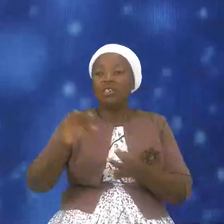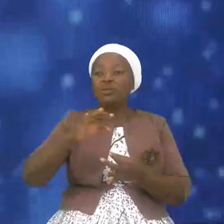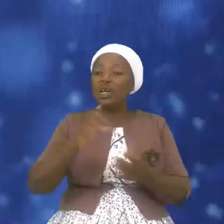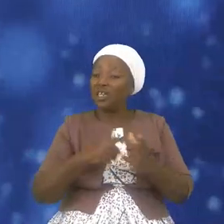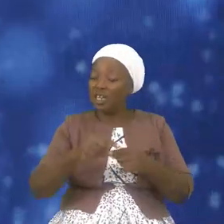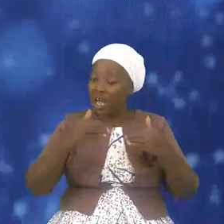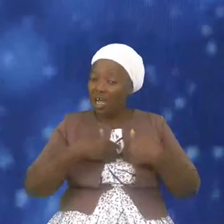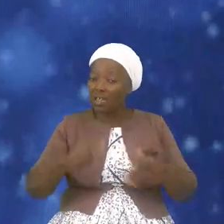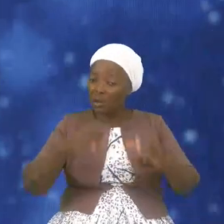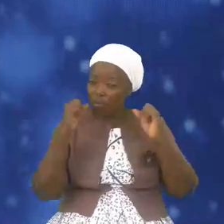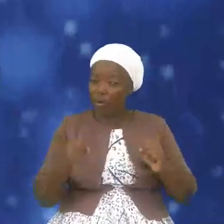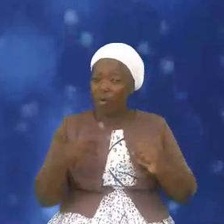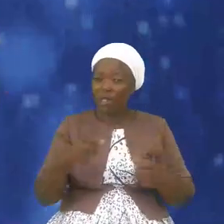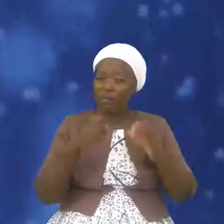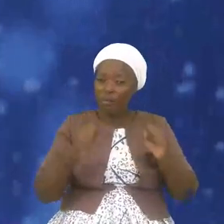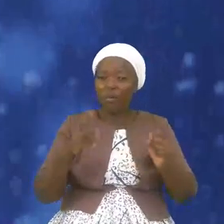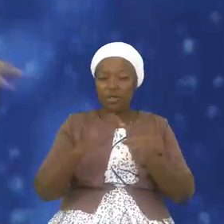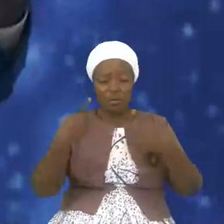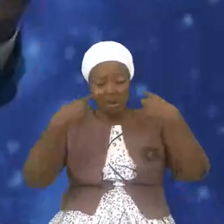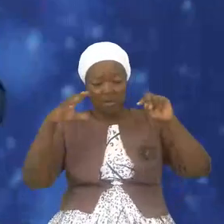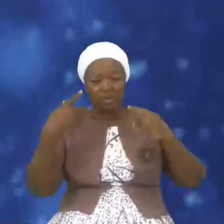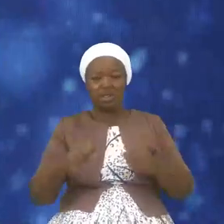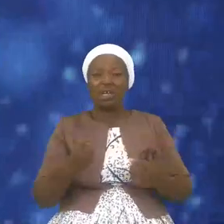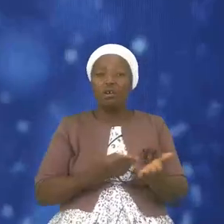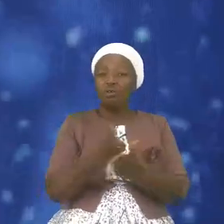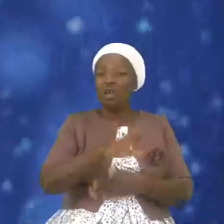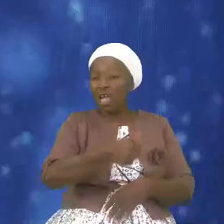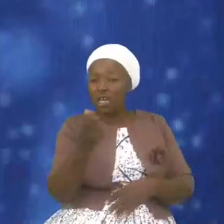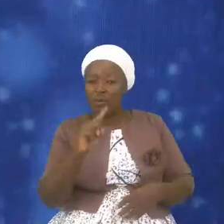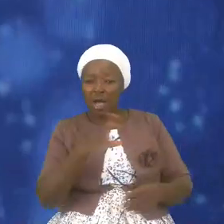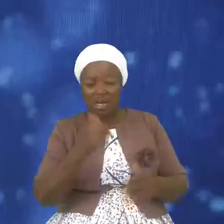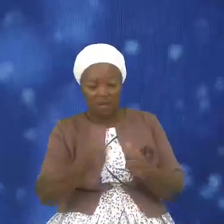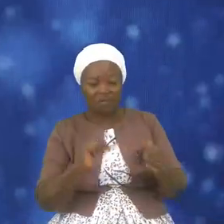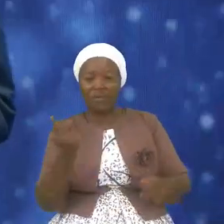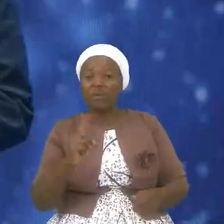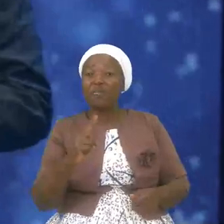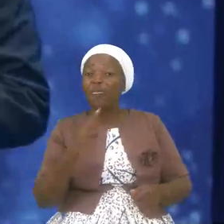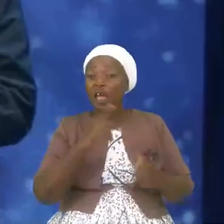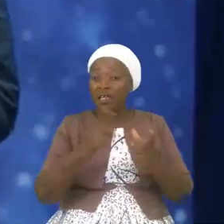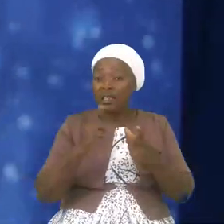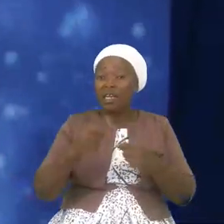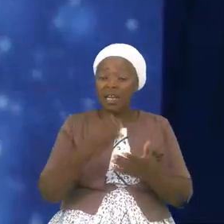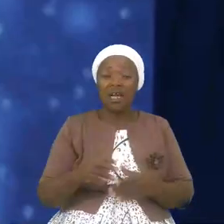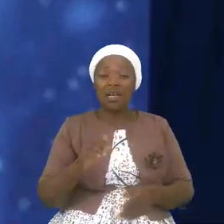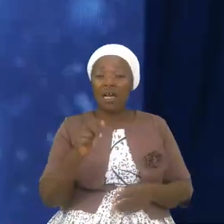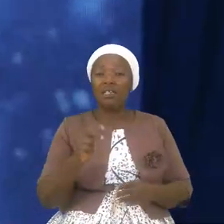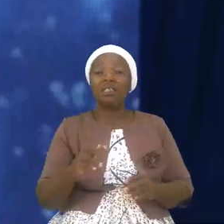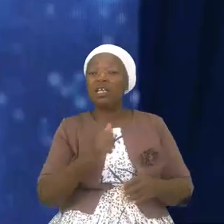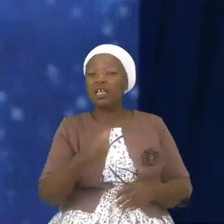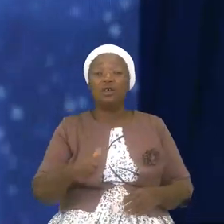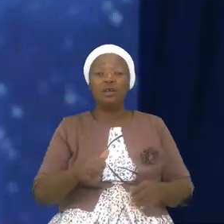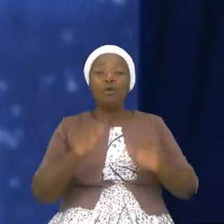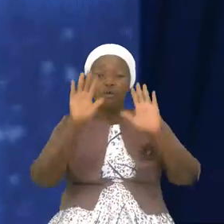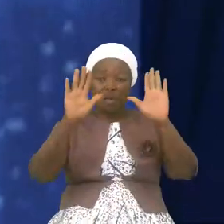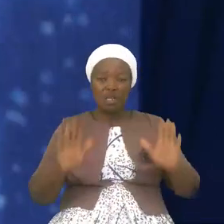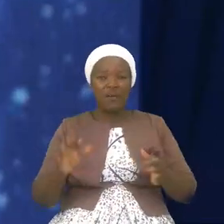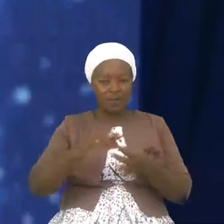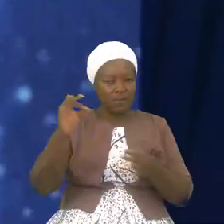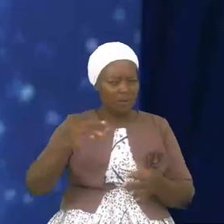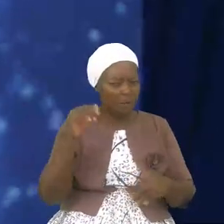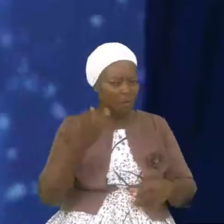il a la puissance pour déclarer la vérité, partout et n'importe où. Un esprit supérieur